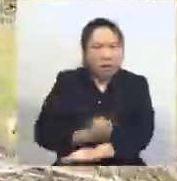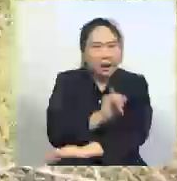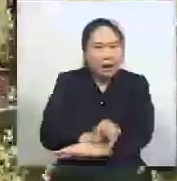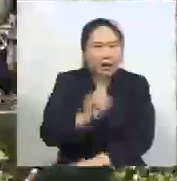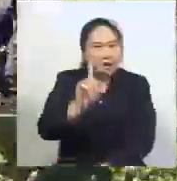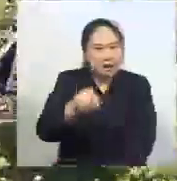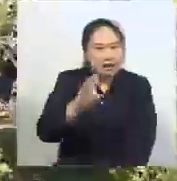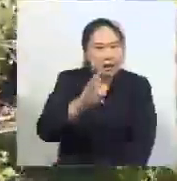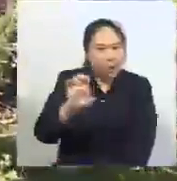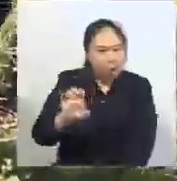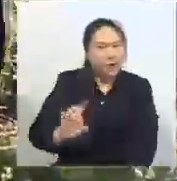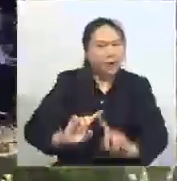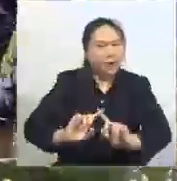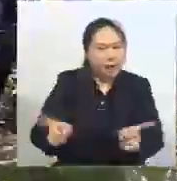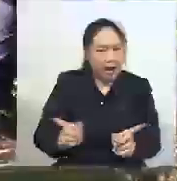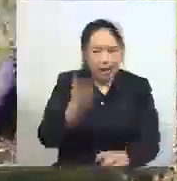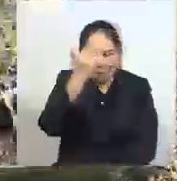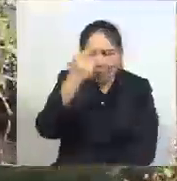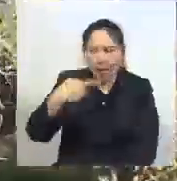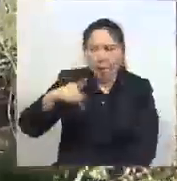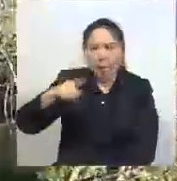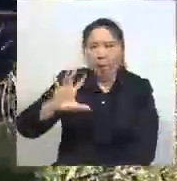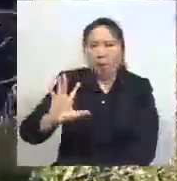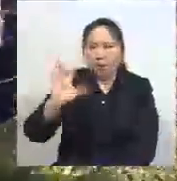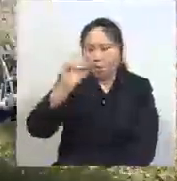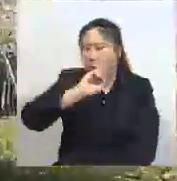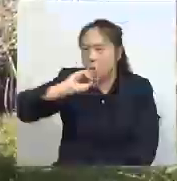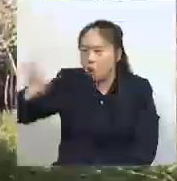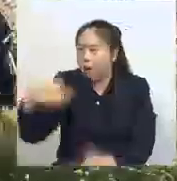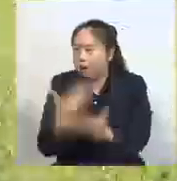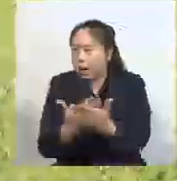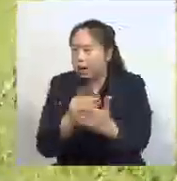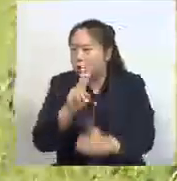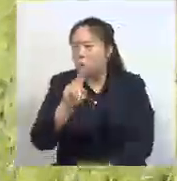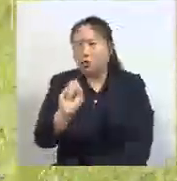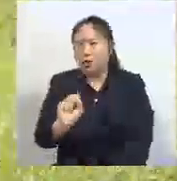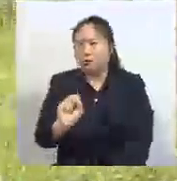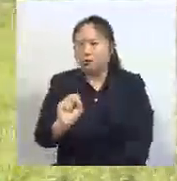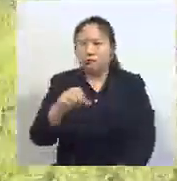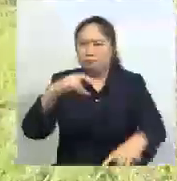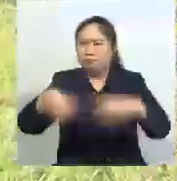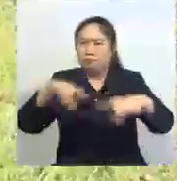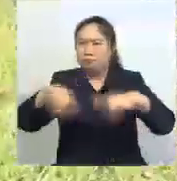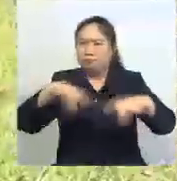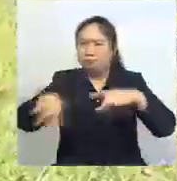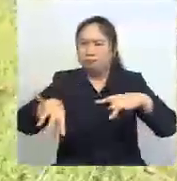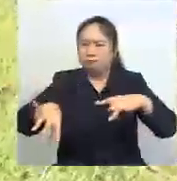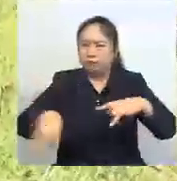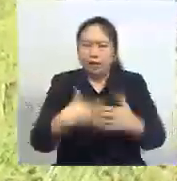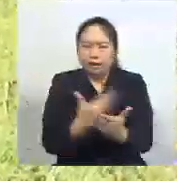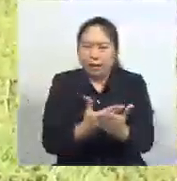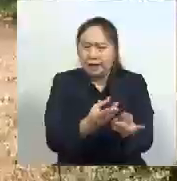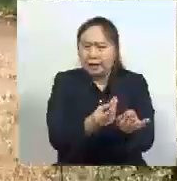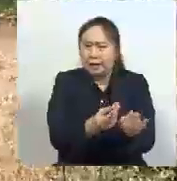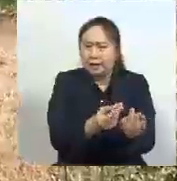ไร่แต่กลับแจ้งปปช.ว่ามีราคาเพียงแค่ 200,000 บาทซึ่งไม่น่าเป็นไปได้ระหว่างราคา